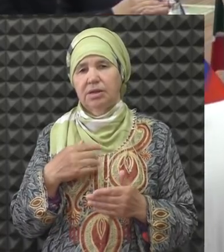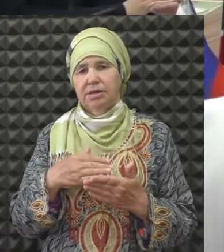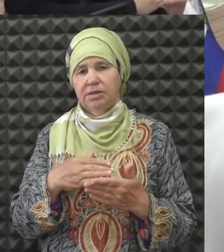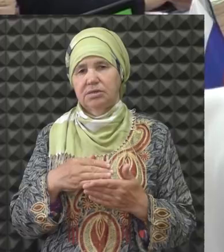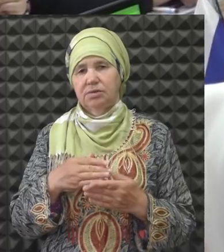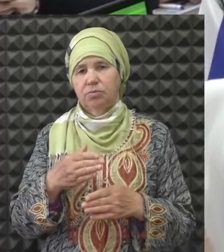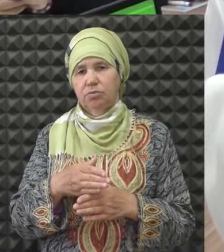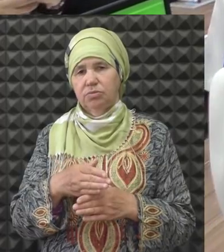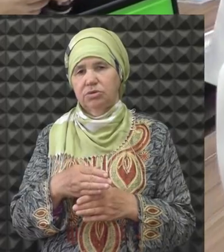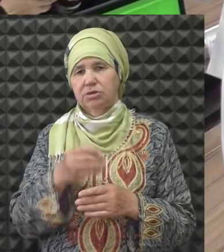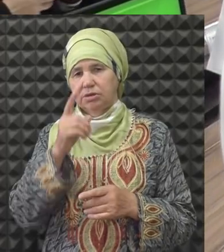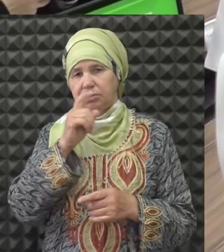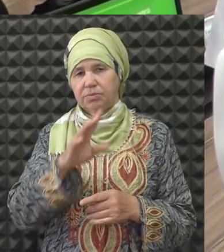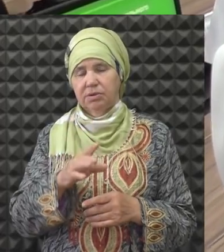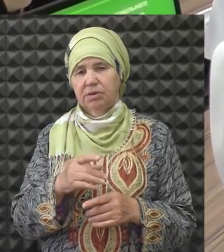средств